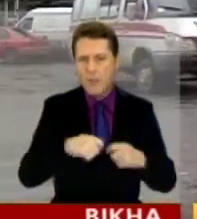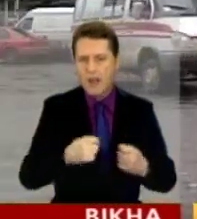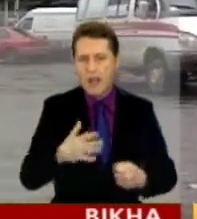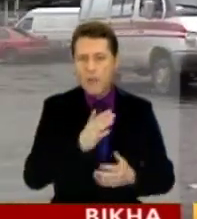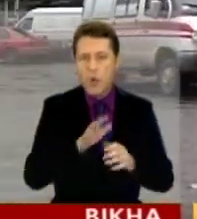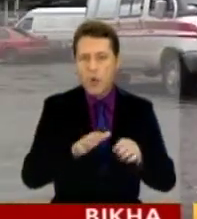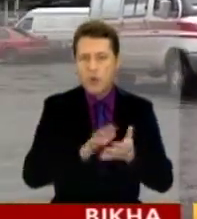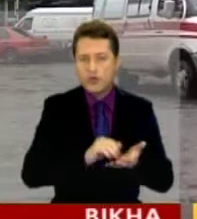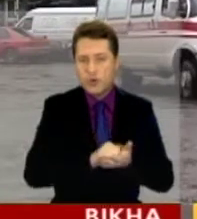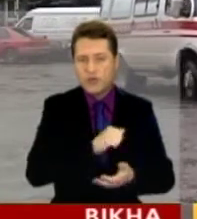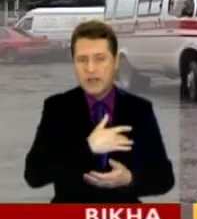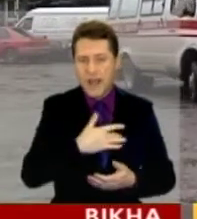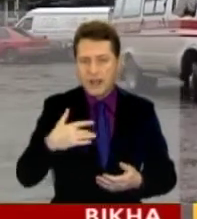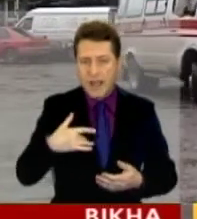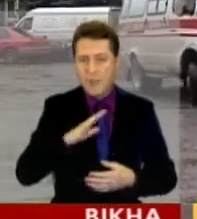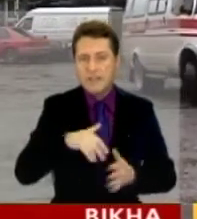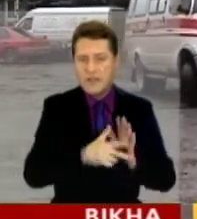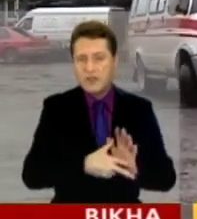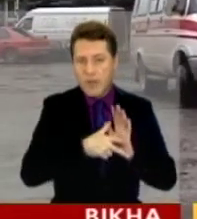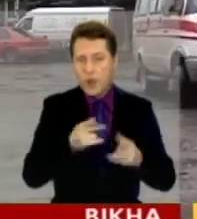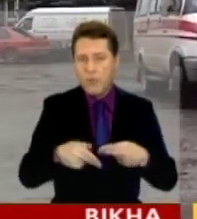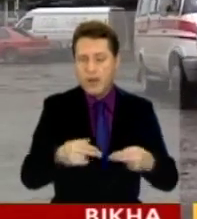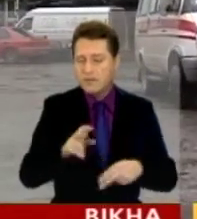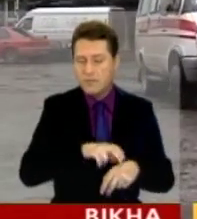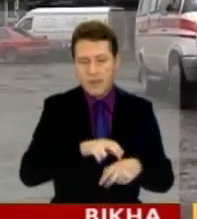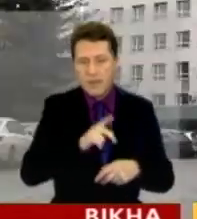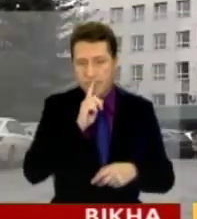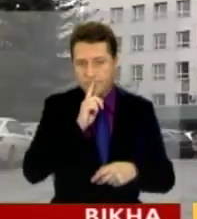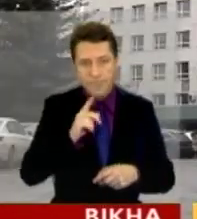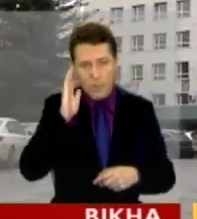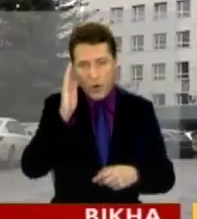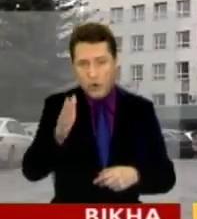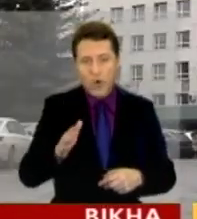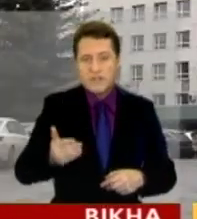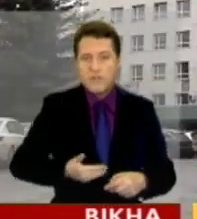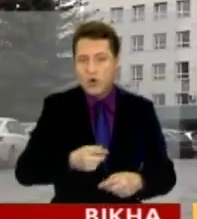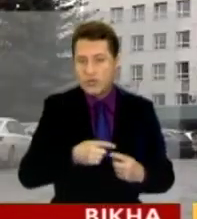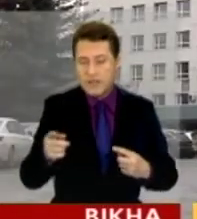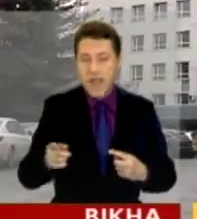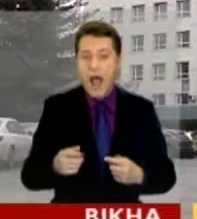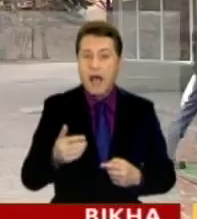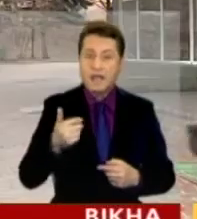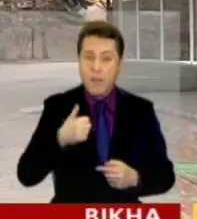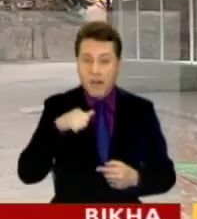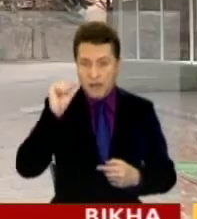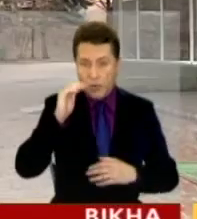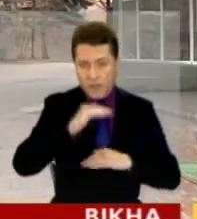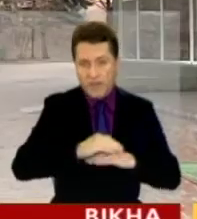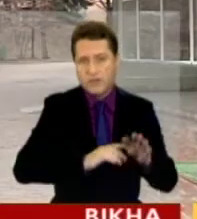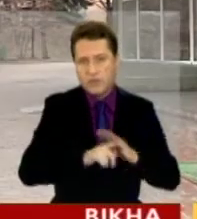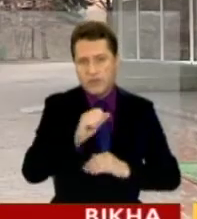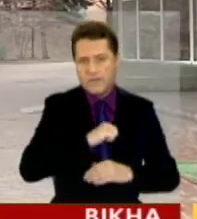легенів. Після 8-годинної операції медики не давали жодних прогнозів. Проте напередодні ввечері Олег почав самостійно дихати.